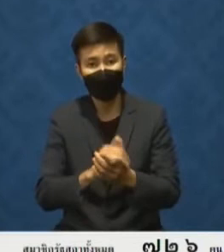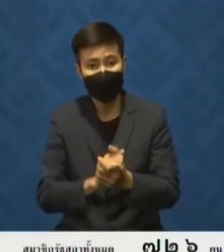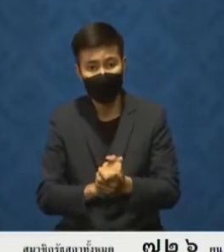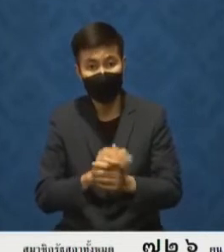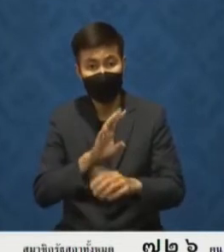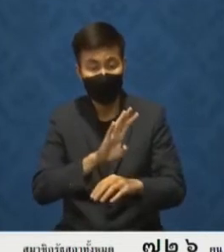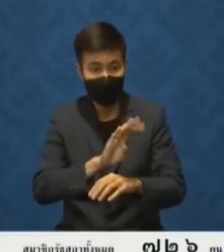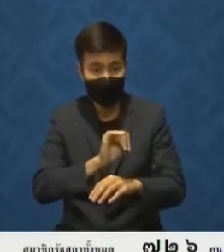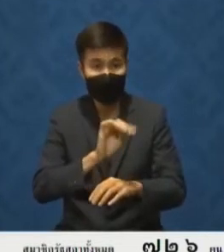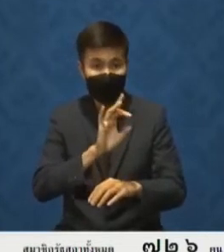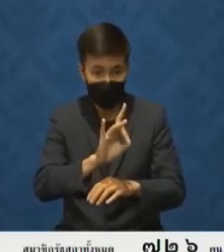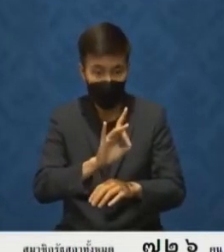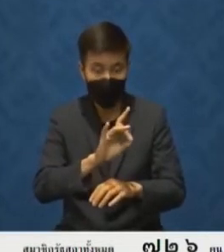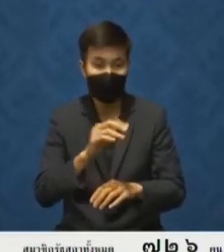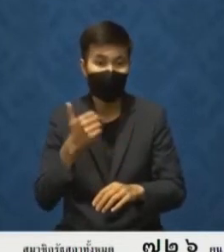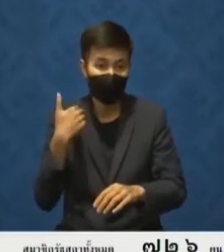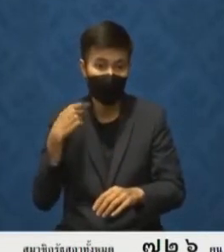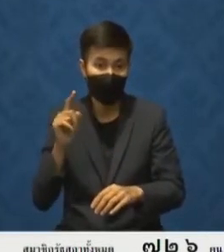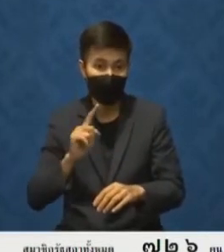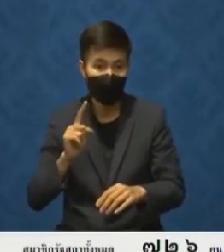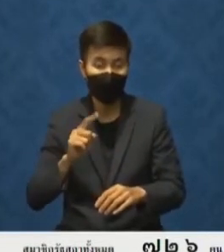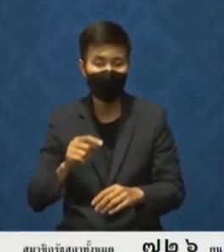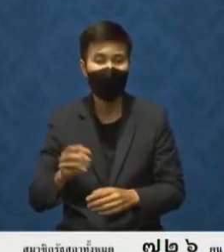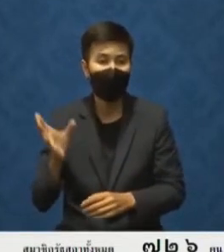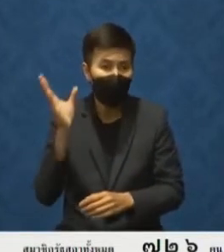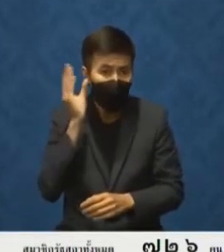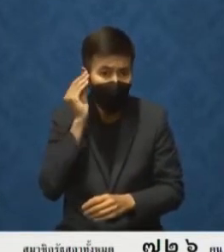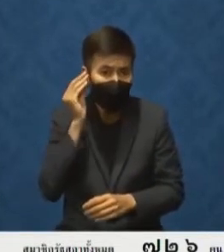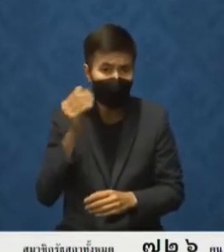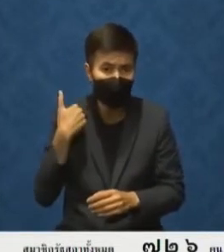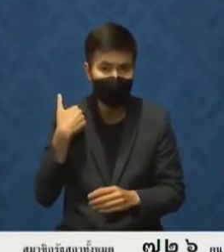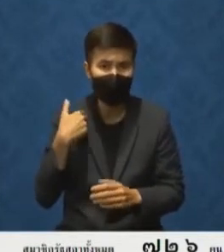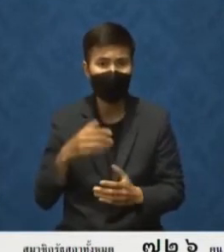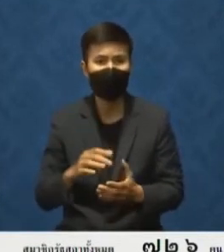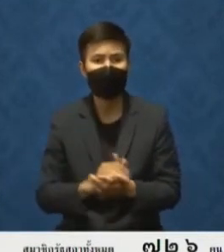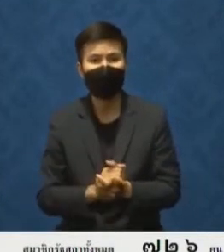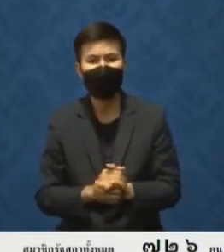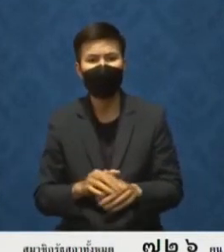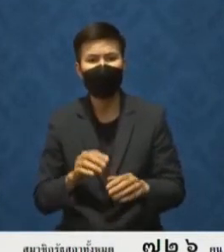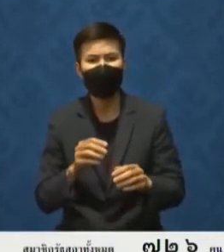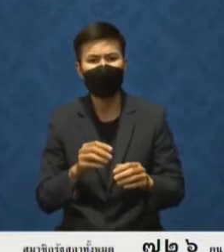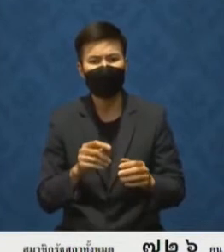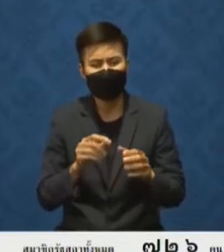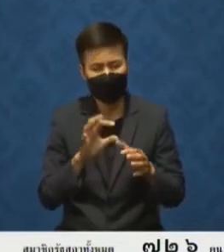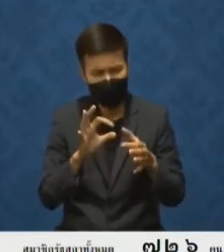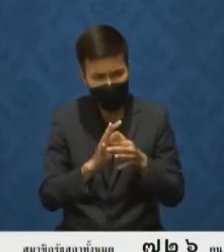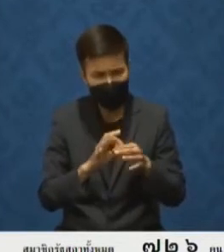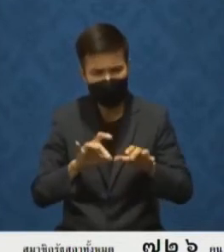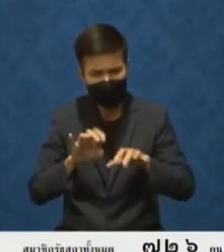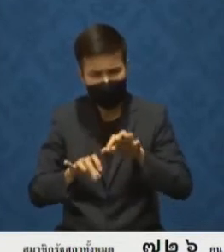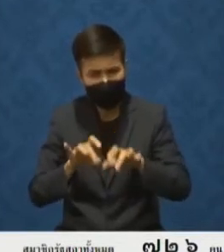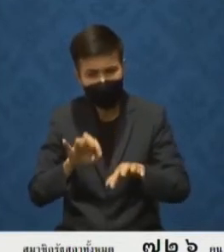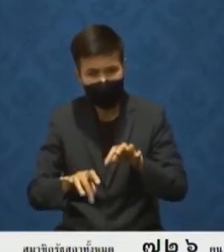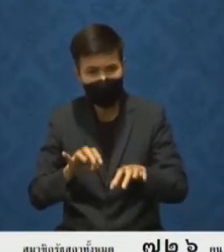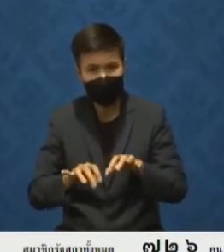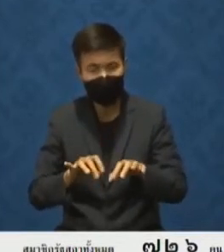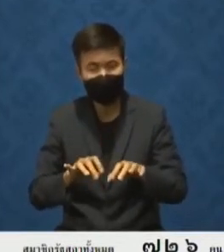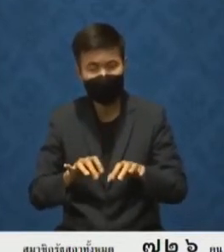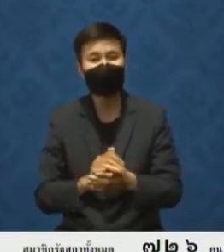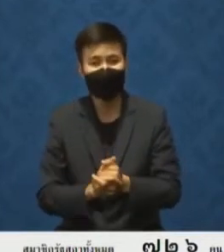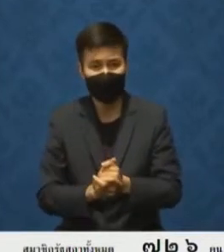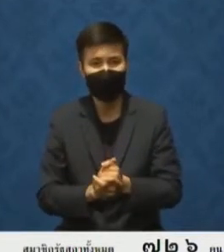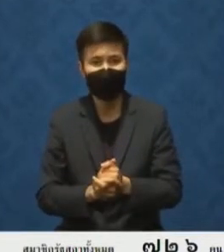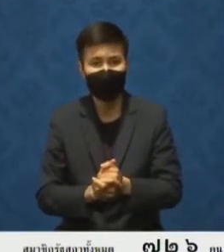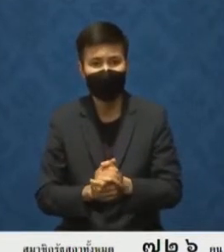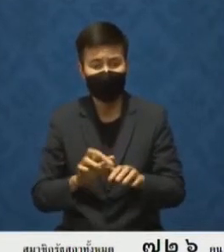ารเลือกตั้งว่ามันอาจะมีการรวบรวมการคีตัเลขในแต่ละจงหวดใแตละหนวยเข้ามาในส่วกลาง